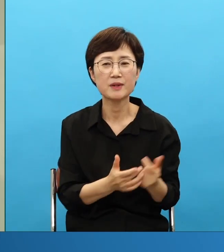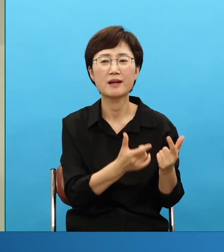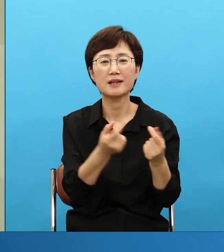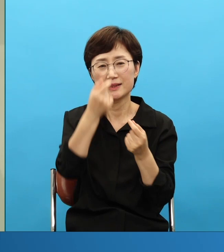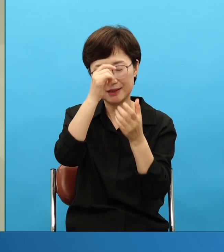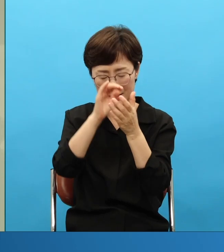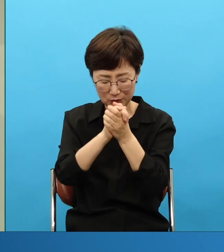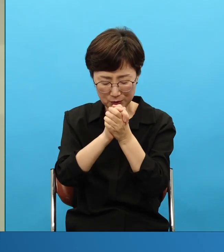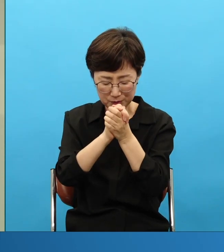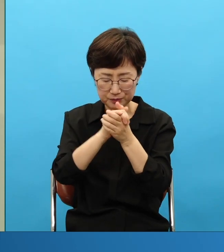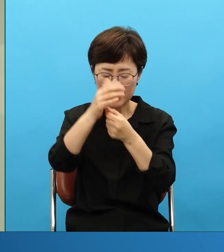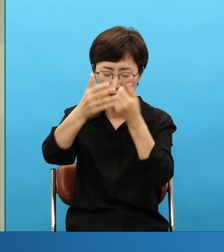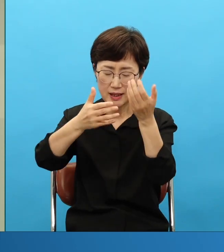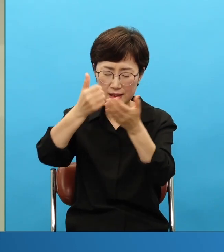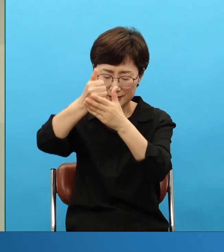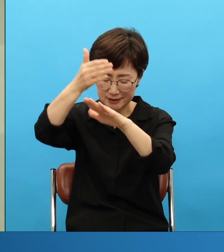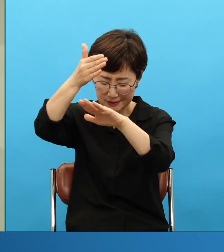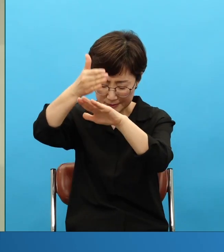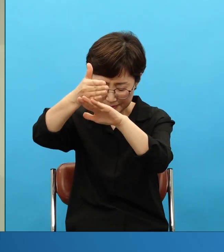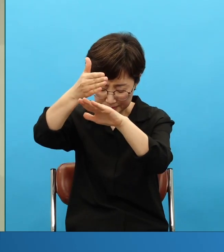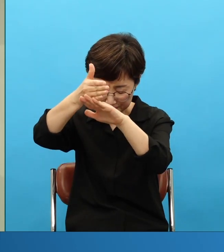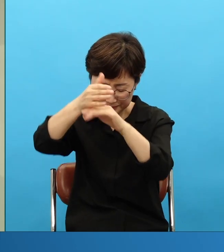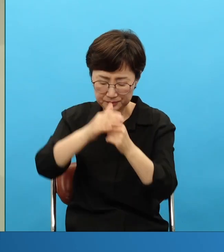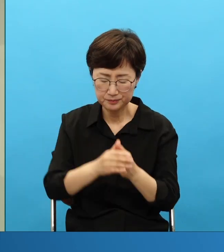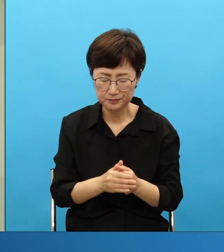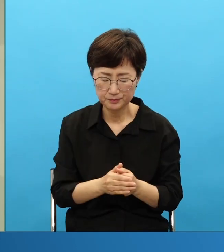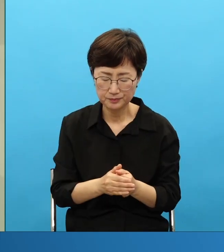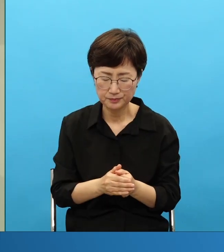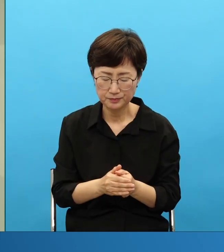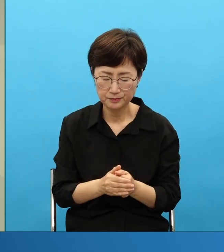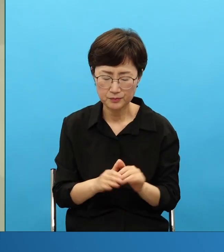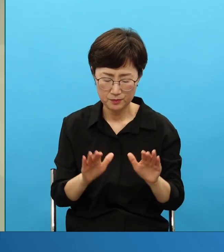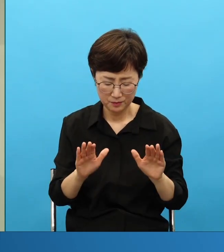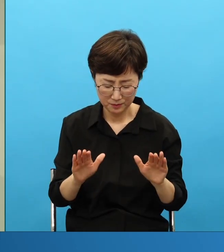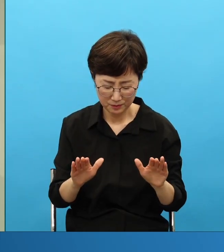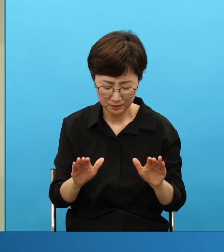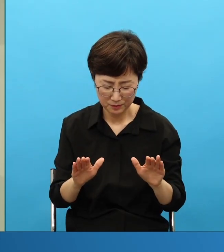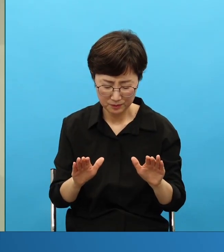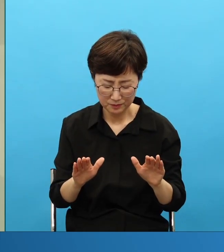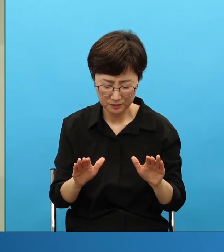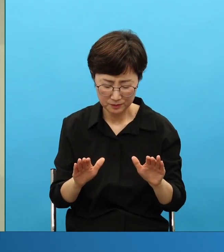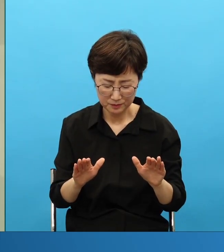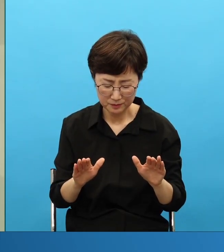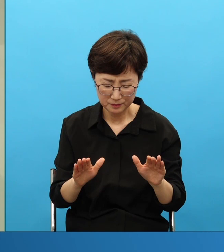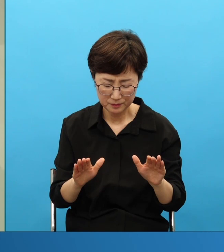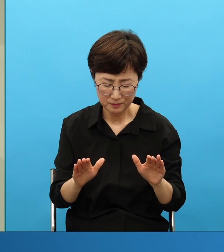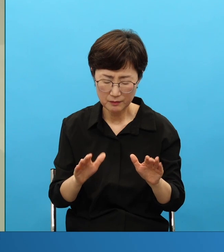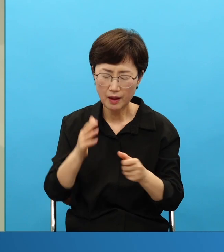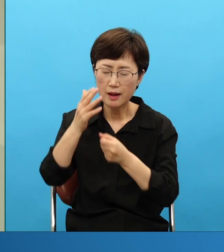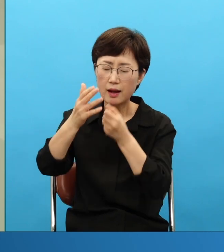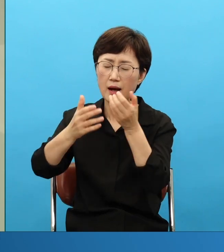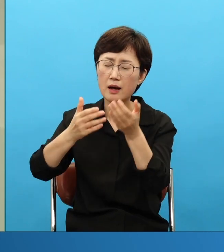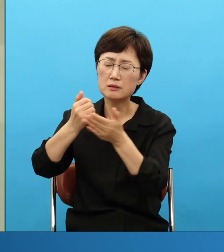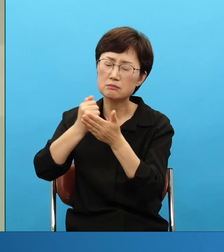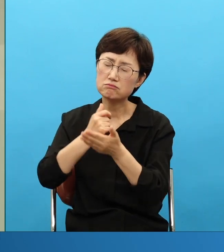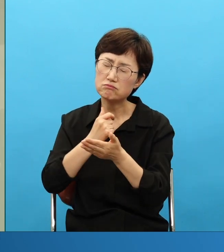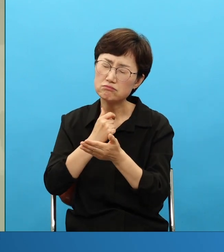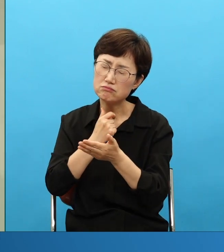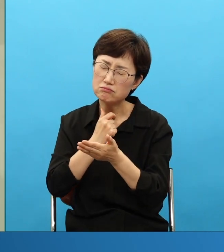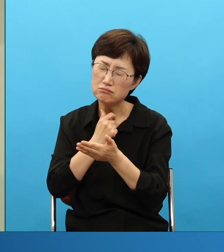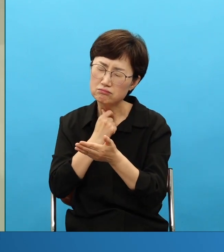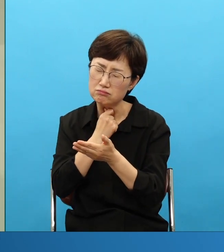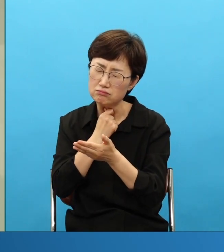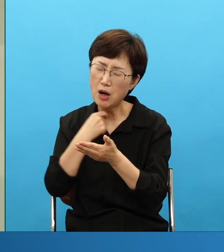name of our Lord Jesus 기도하겠습니다. Christ. 하나님께 Let us pray. 감사드립니다. Father God, thank you. 정말 하나님이 원하시는 망대를